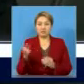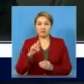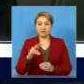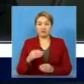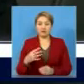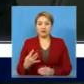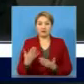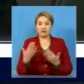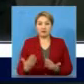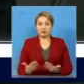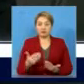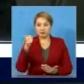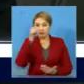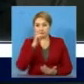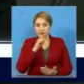января текущего года,